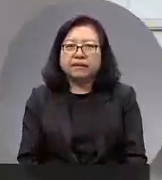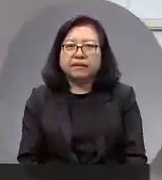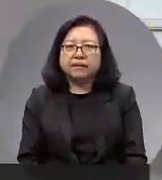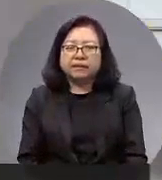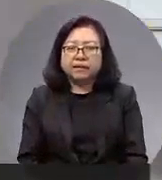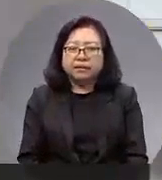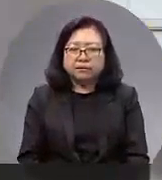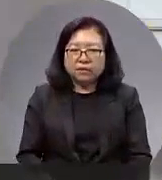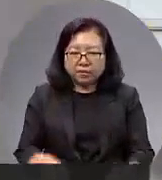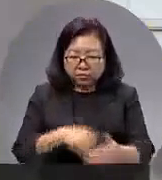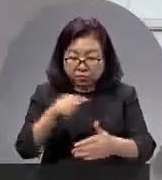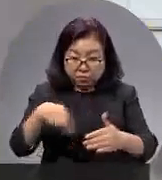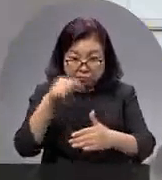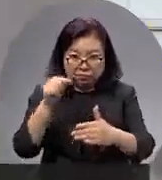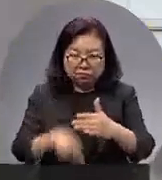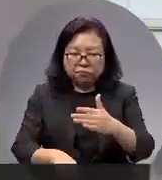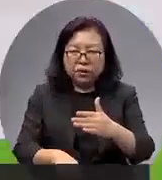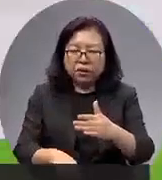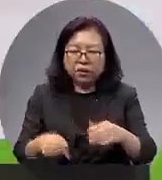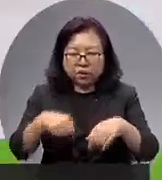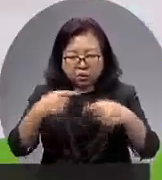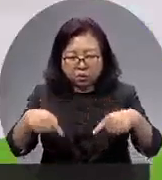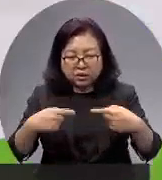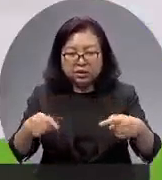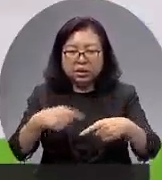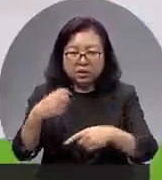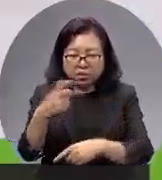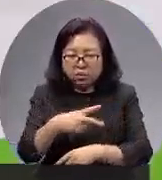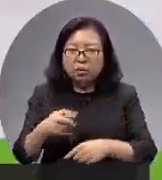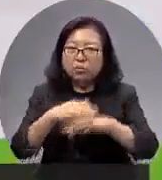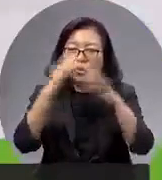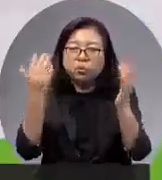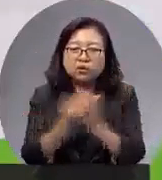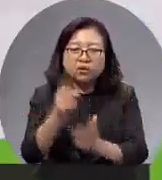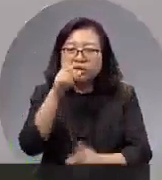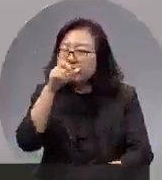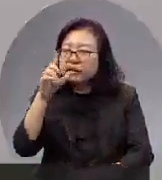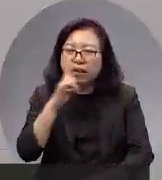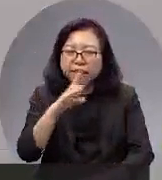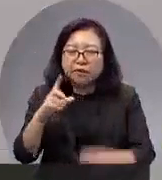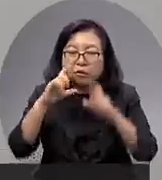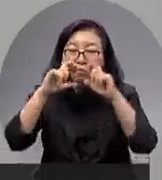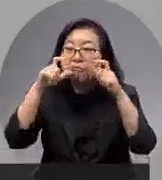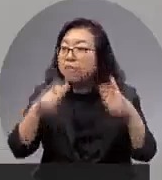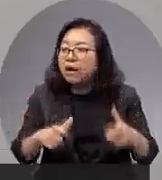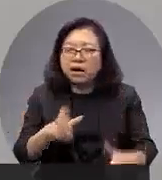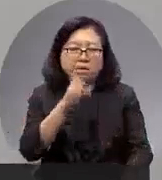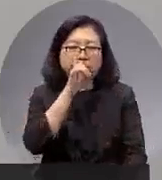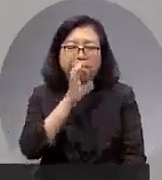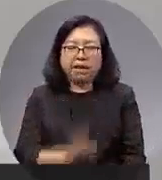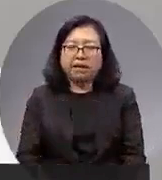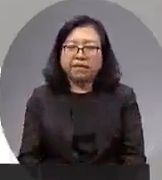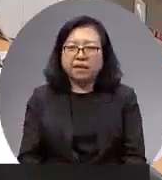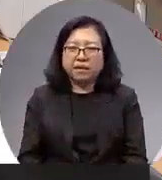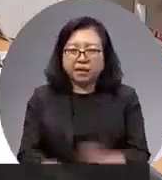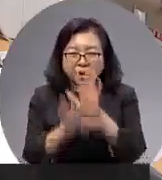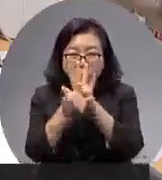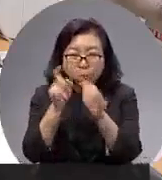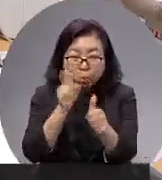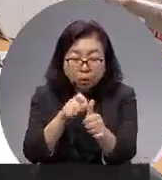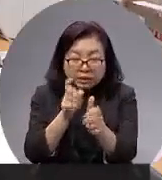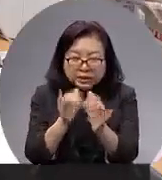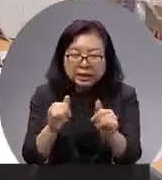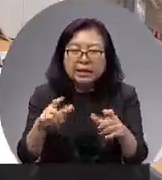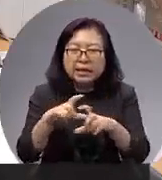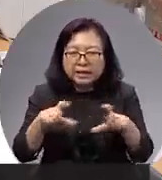투표소 안에서는 투표용지를 포함한 모든 사진 촬영이 금지되고 마스크를 벗을 수 없습니다 코로나 1구 확진 자는 일반